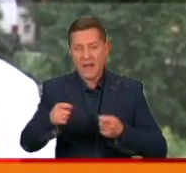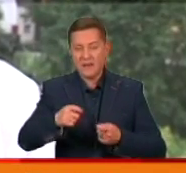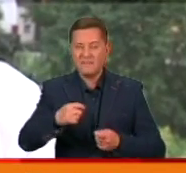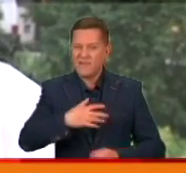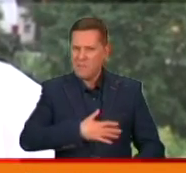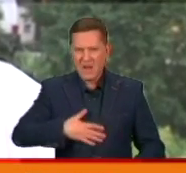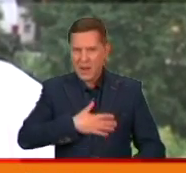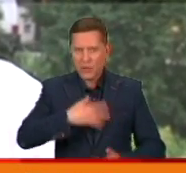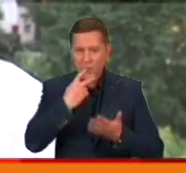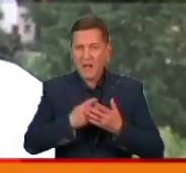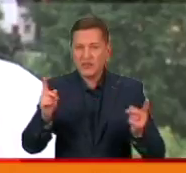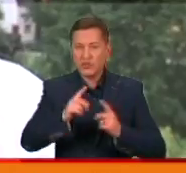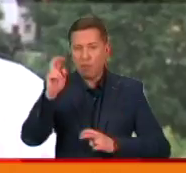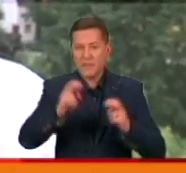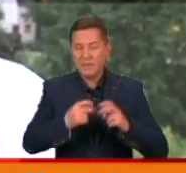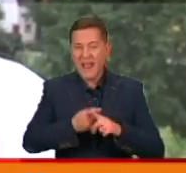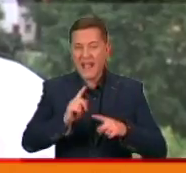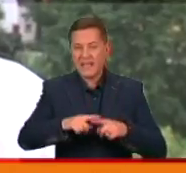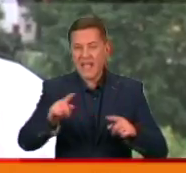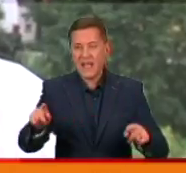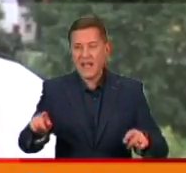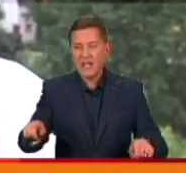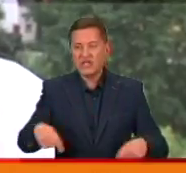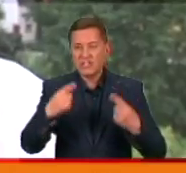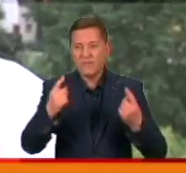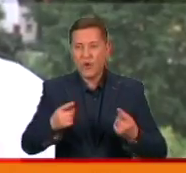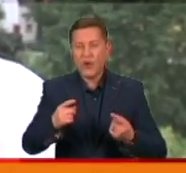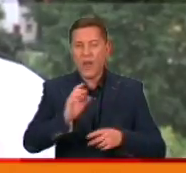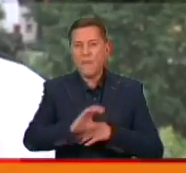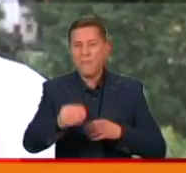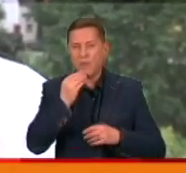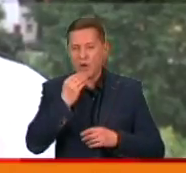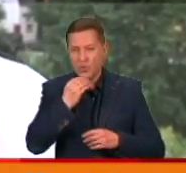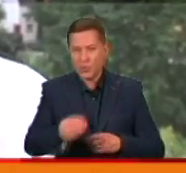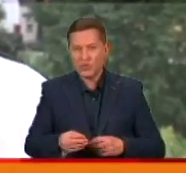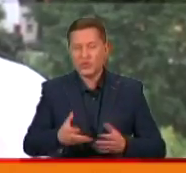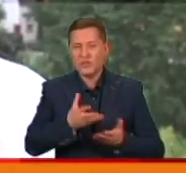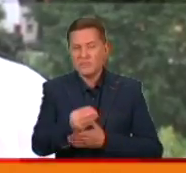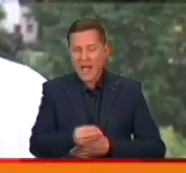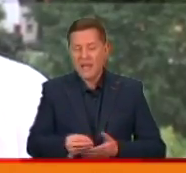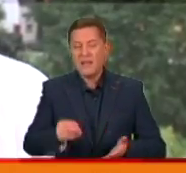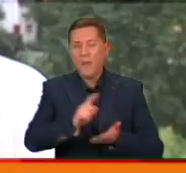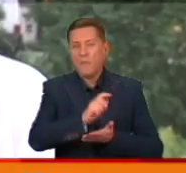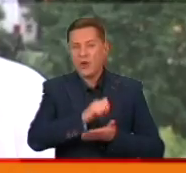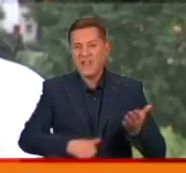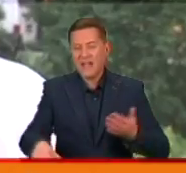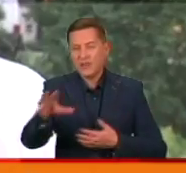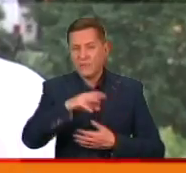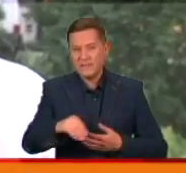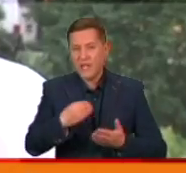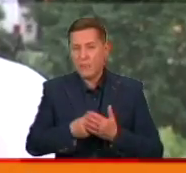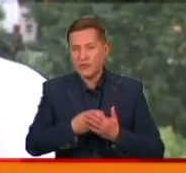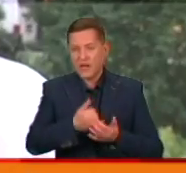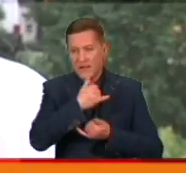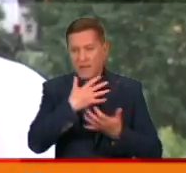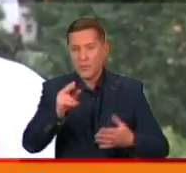що підприємство, яке створює свій імідж, яке створює продукцію, яке платить справно податки до всіх бюджетів, не